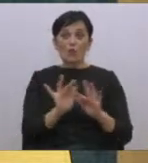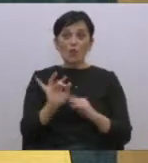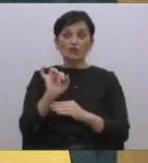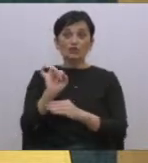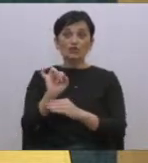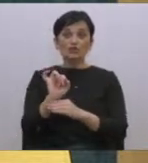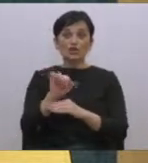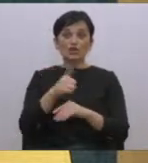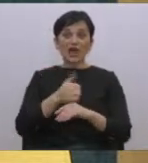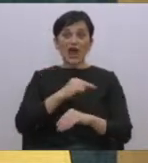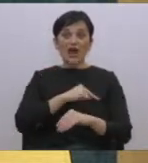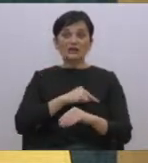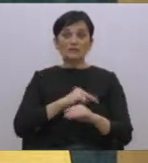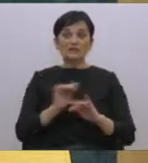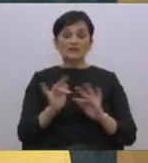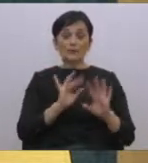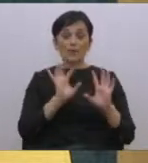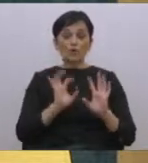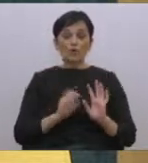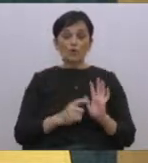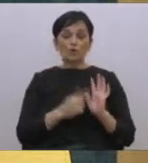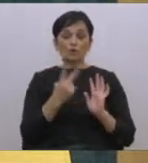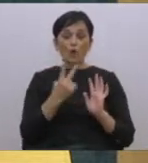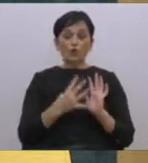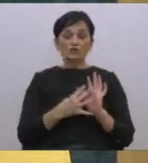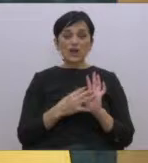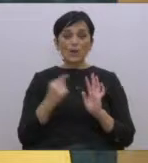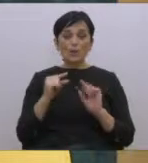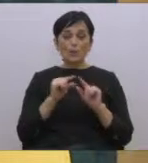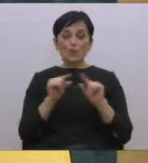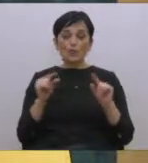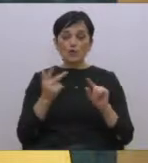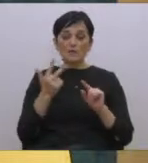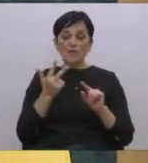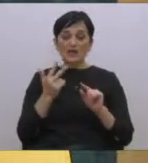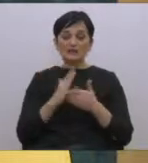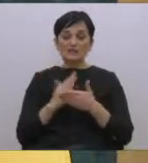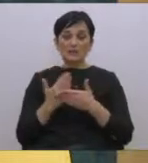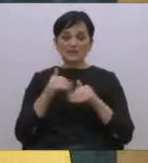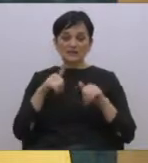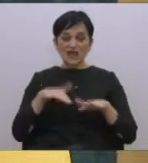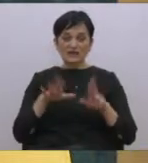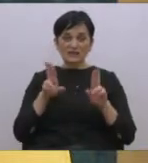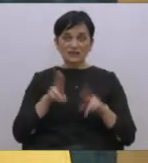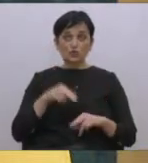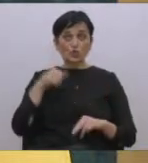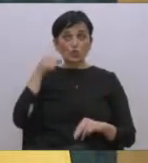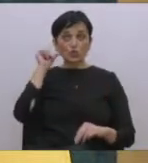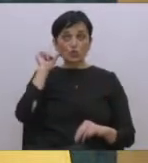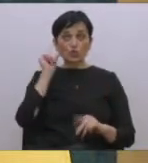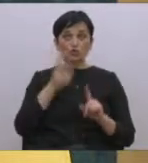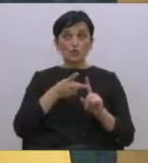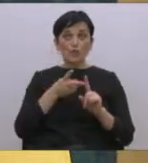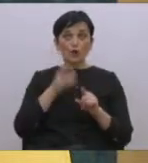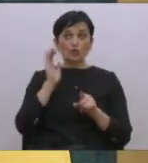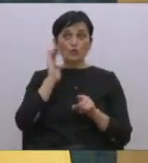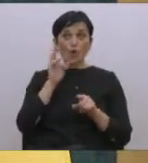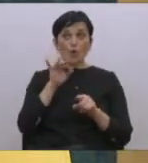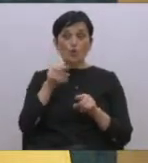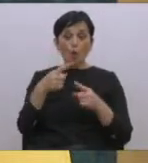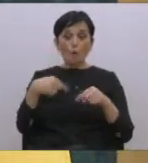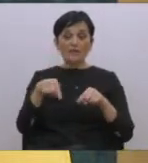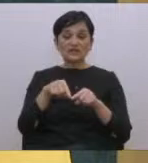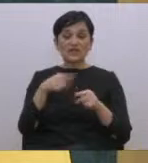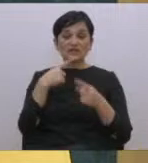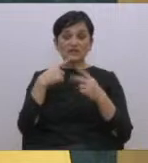შეჩერდება ადმინისტრაციული საპროცესო კოდექსის 29 მუხლის მესამე ნაწილი დადგენილი წესით. Გუშინ ეს მეორე მოსმენი საკომიტეტო